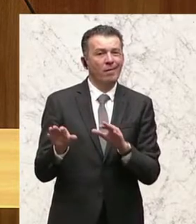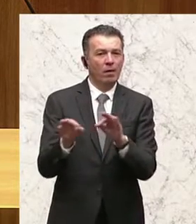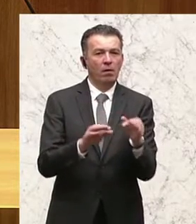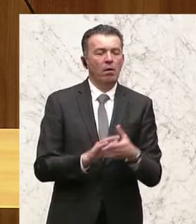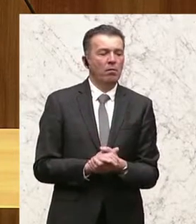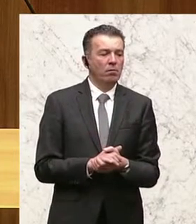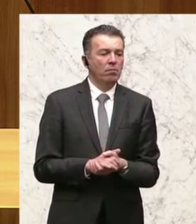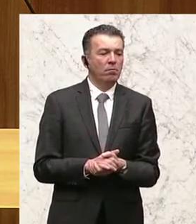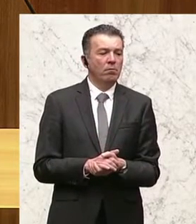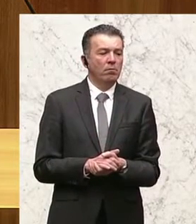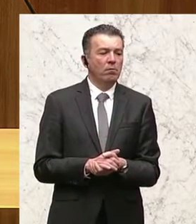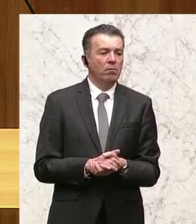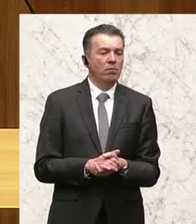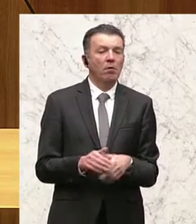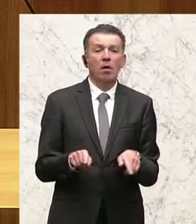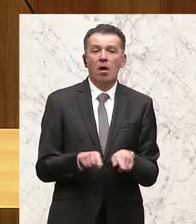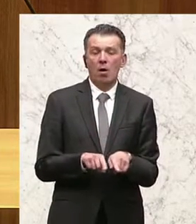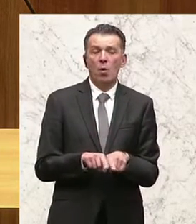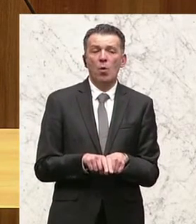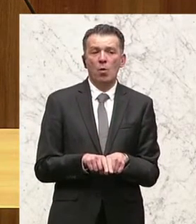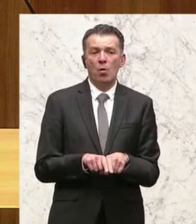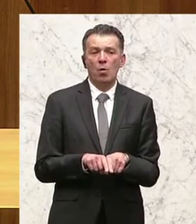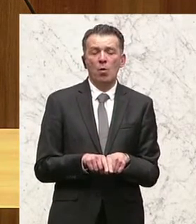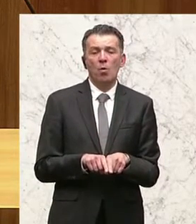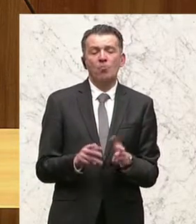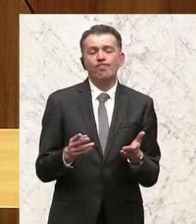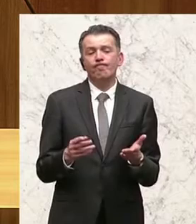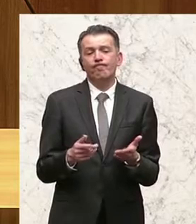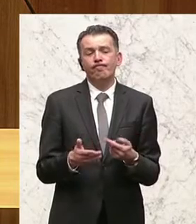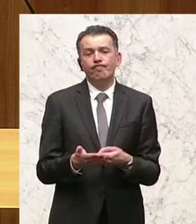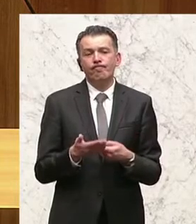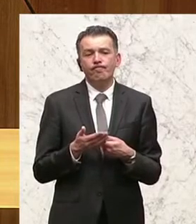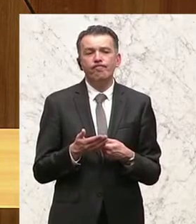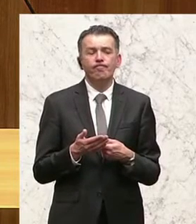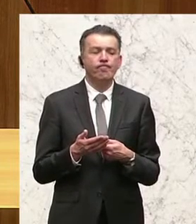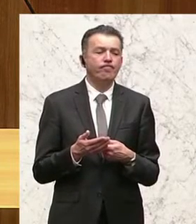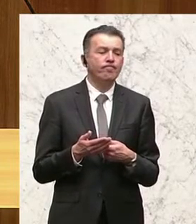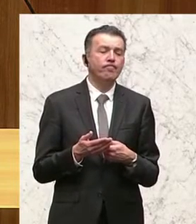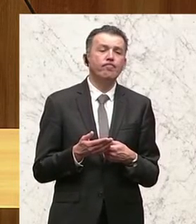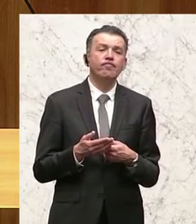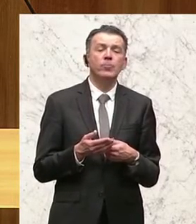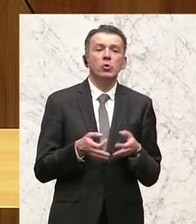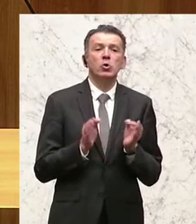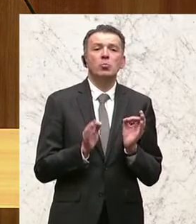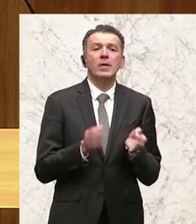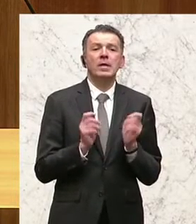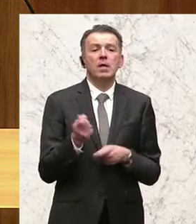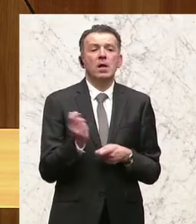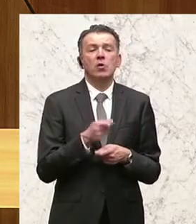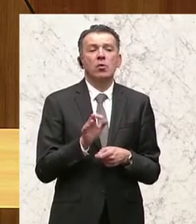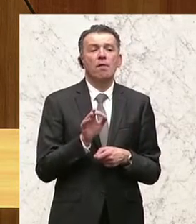Tätern nachzukommen und stellt auch in Aussicht, im Rahmen länderspezifischer Sanktionen